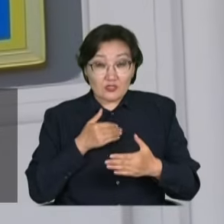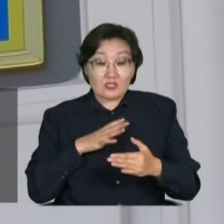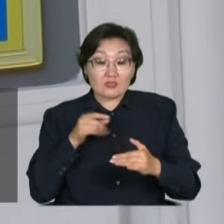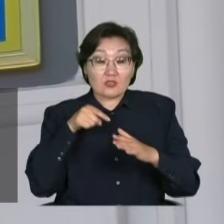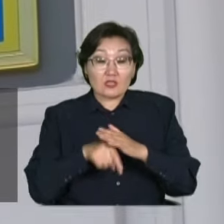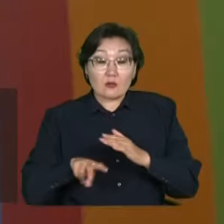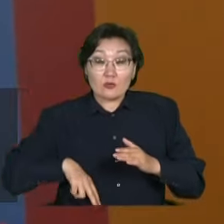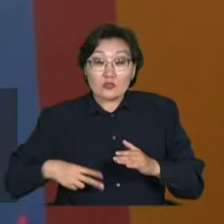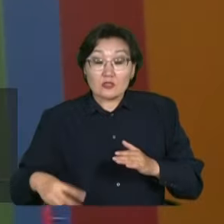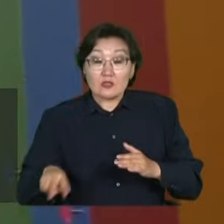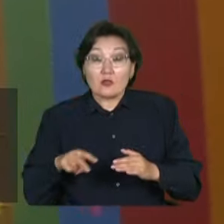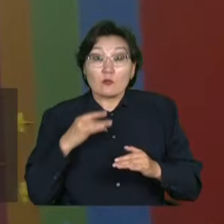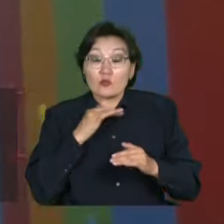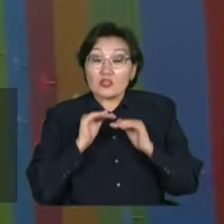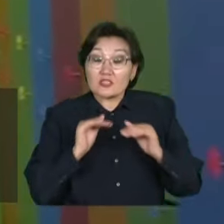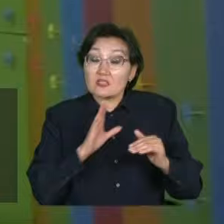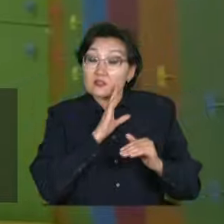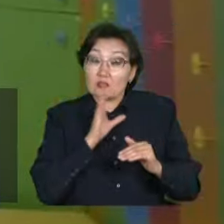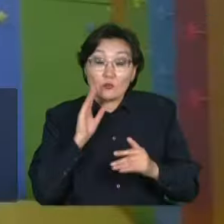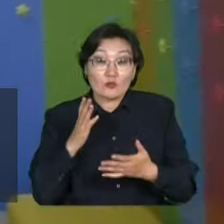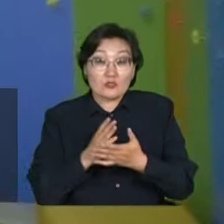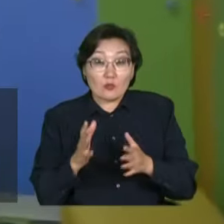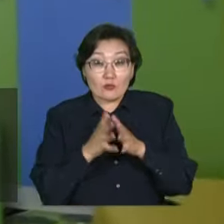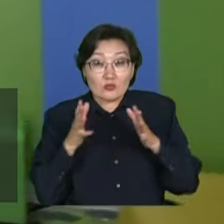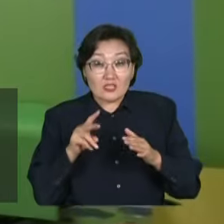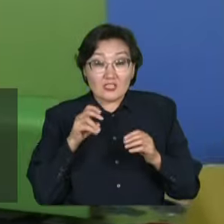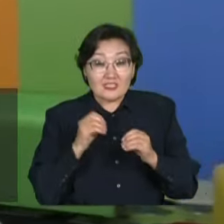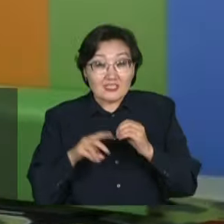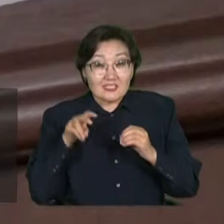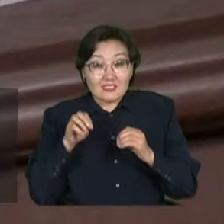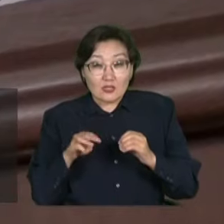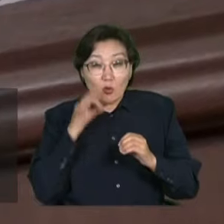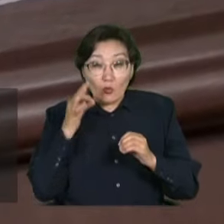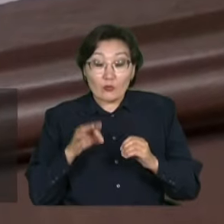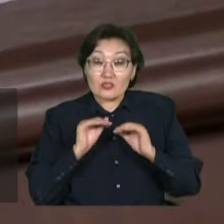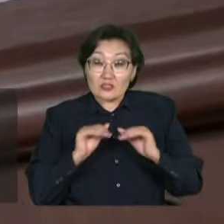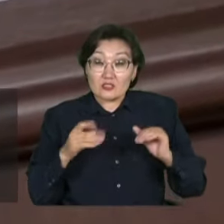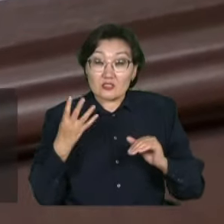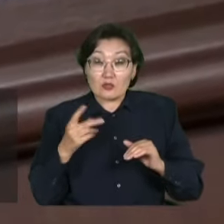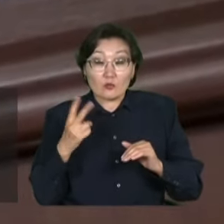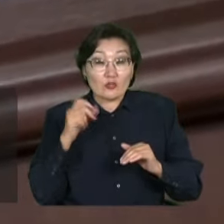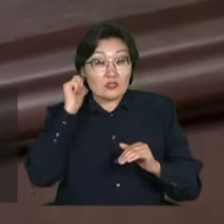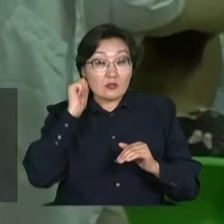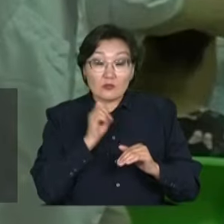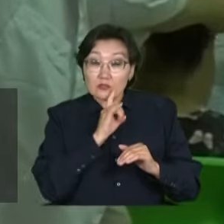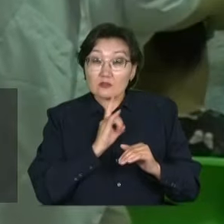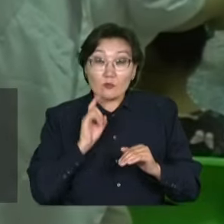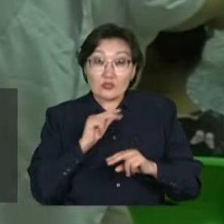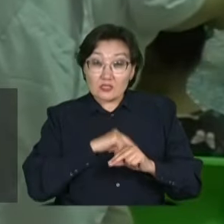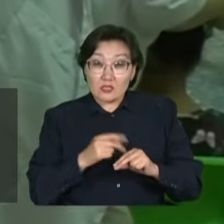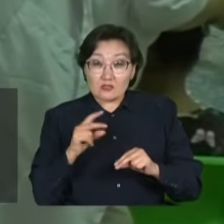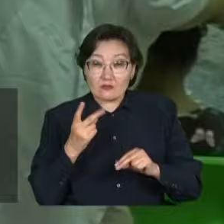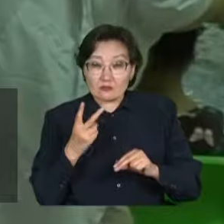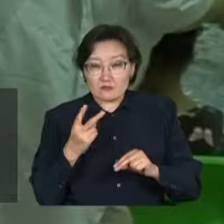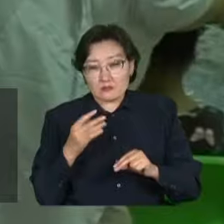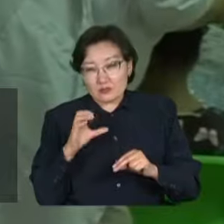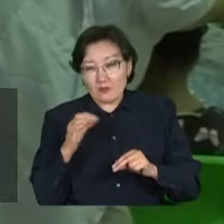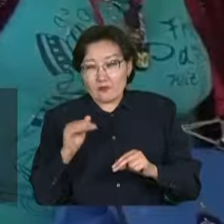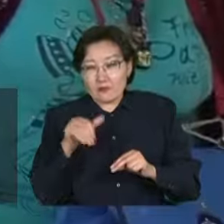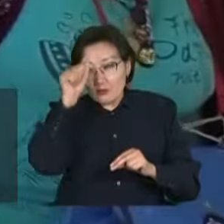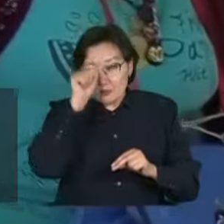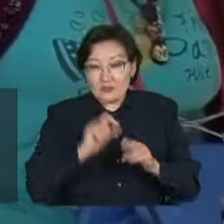из воспитательниц, многодетная мама, имеет более 10 лет опыта с детьми. 42-летняя женщина работала здесь с февраля. После